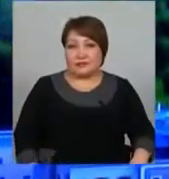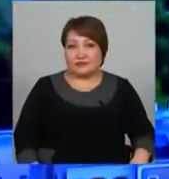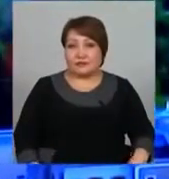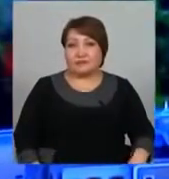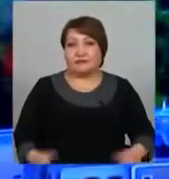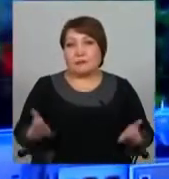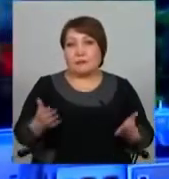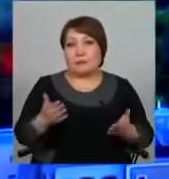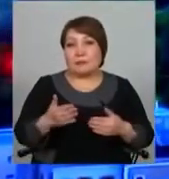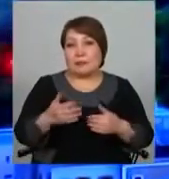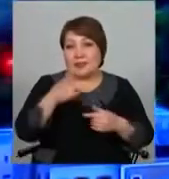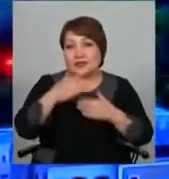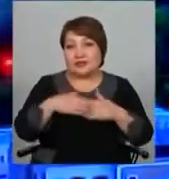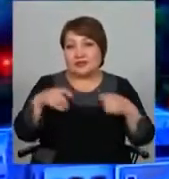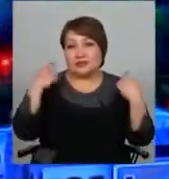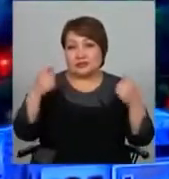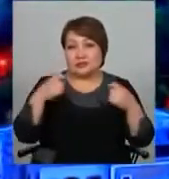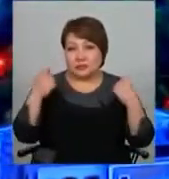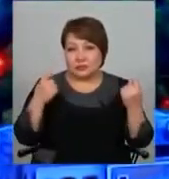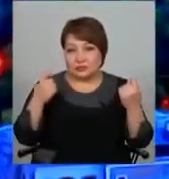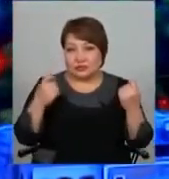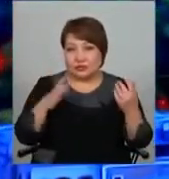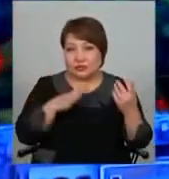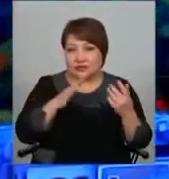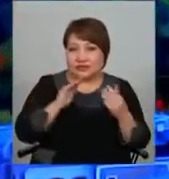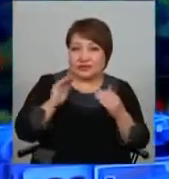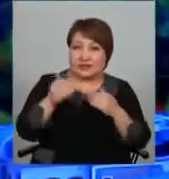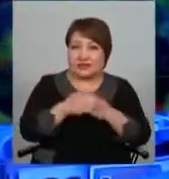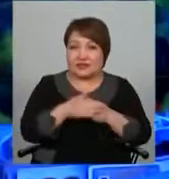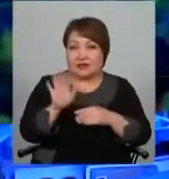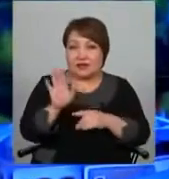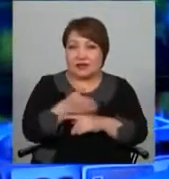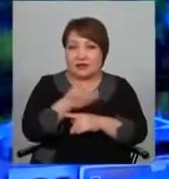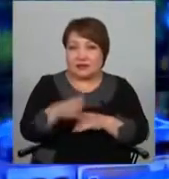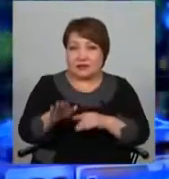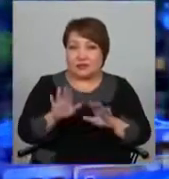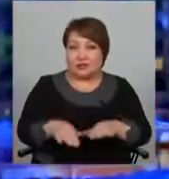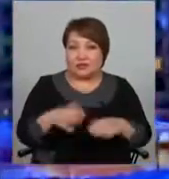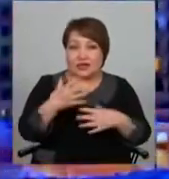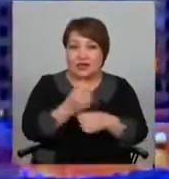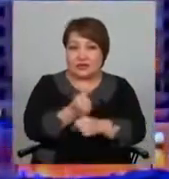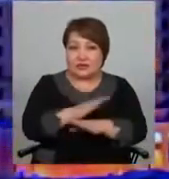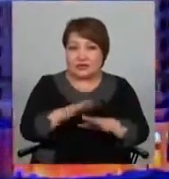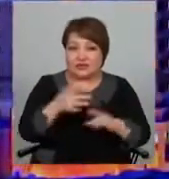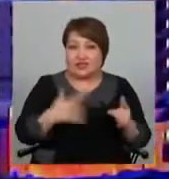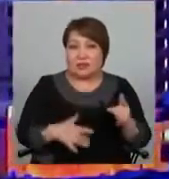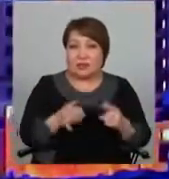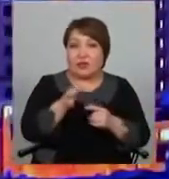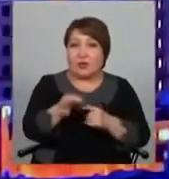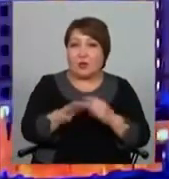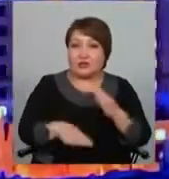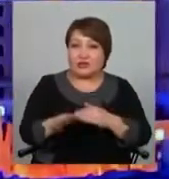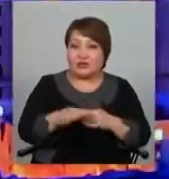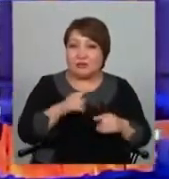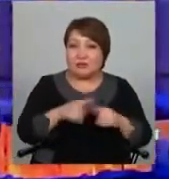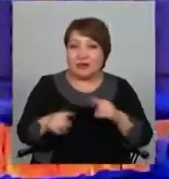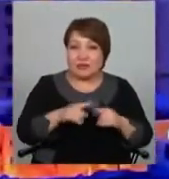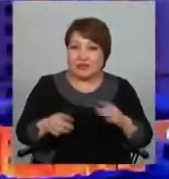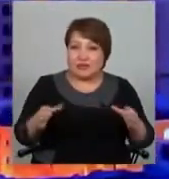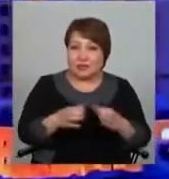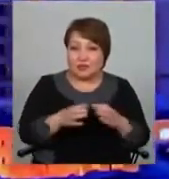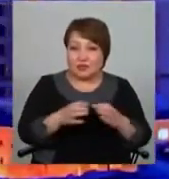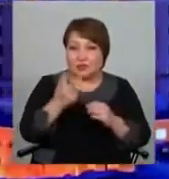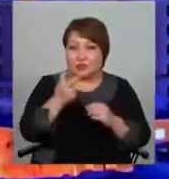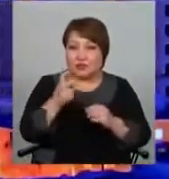Жасырын той жарға жығат. Тығылып қыдыратындар өңірлерді де азаймай тұр. Жамбыл облысында мобилді топтар 300 адам